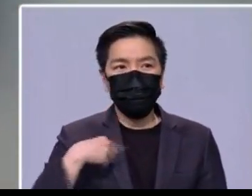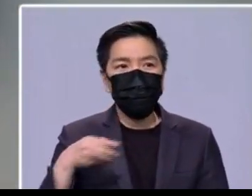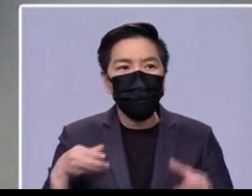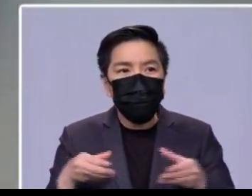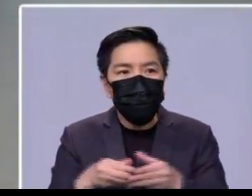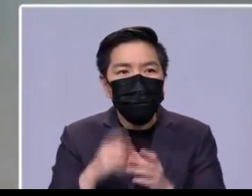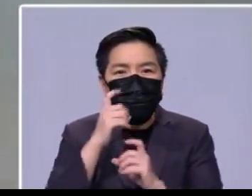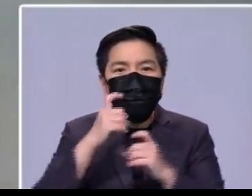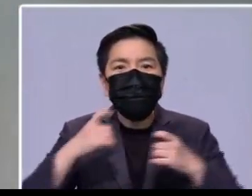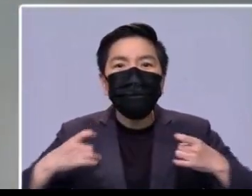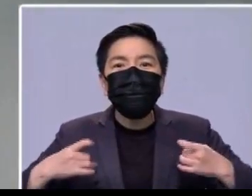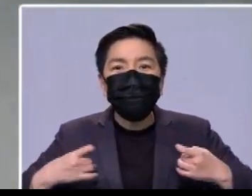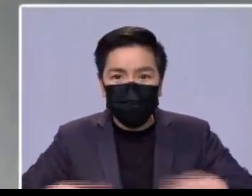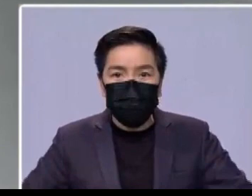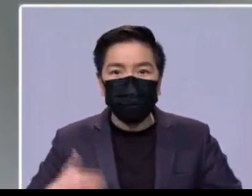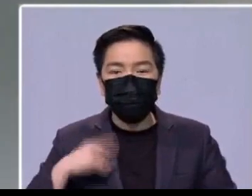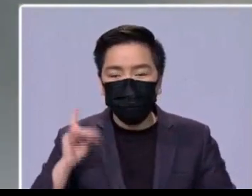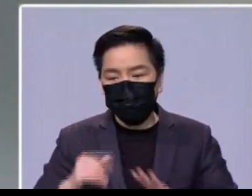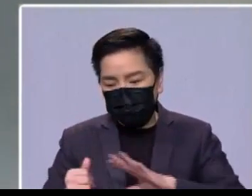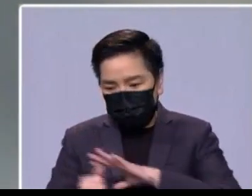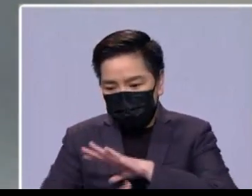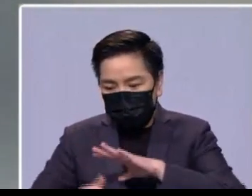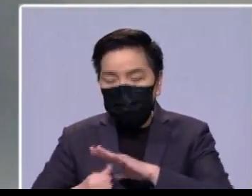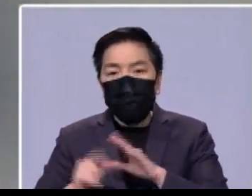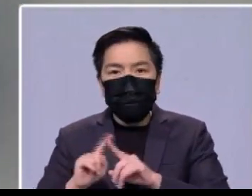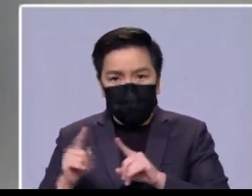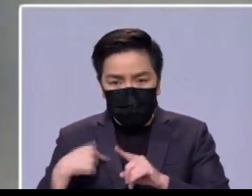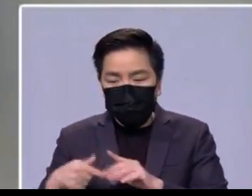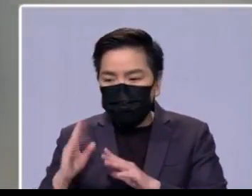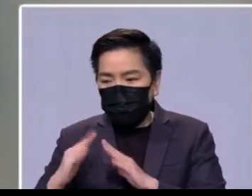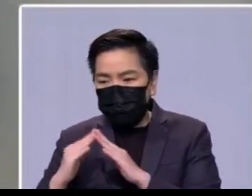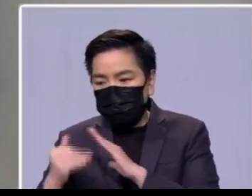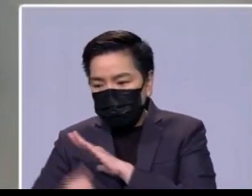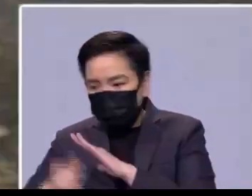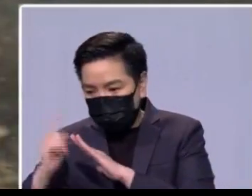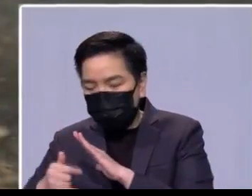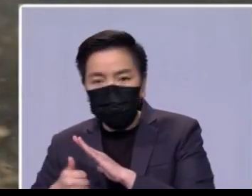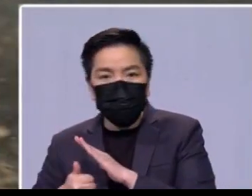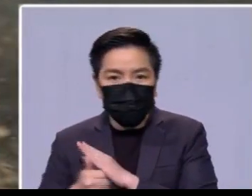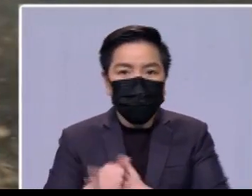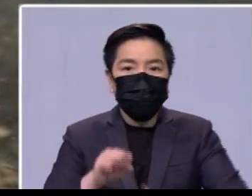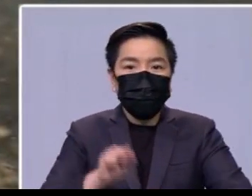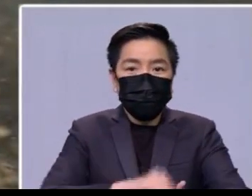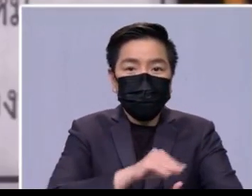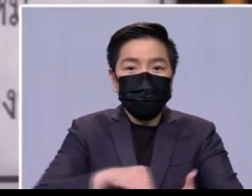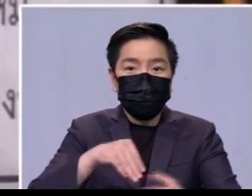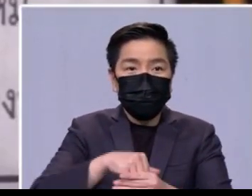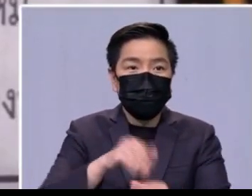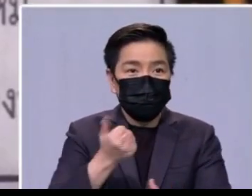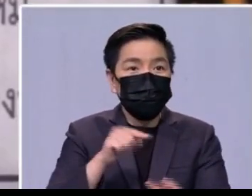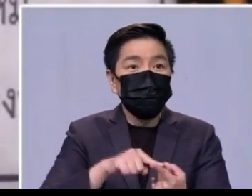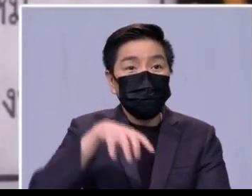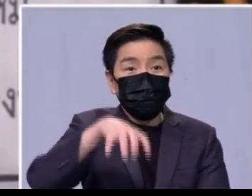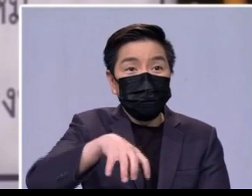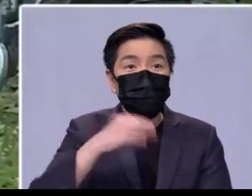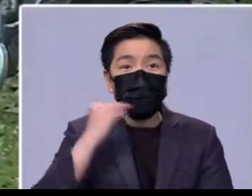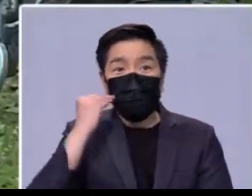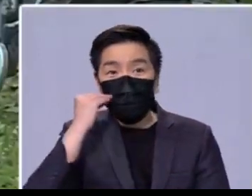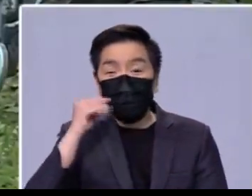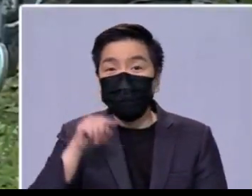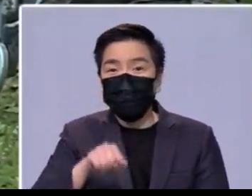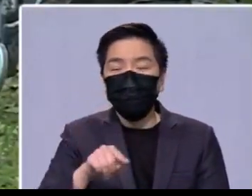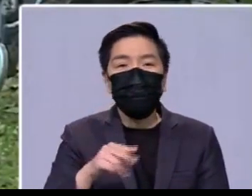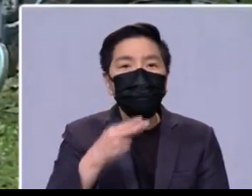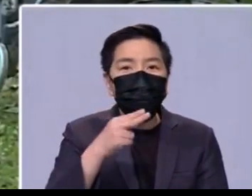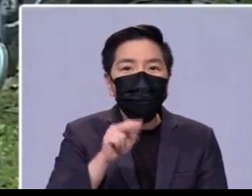งสูงที่ยังต้องกักตัวแต่ก็ต้องออกมาใช้สิทธิ์เลือกตั้งด้วยอย่างที่หน่วยเลือกตั้งที่1ที่ศาลาอเนกประสงค์บ้านศบสาหน